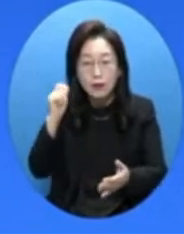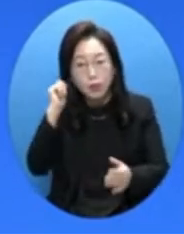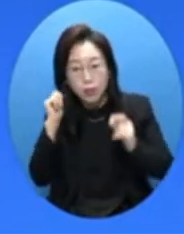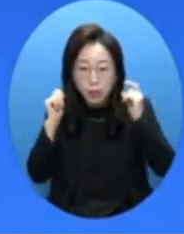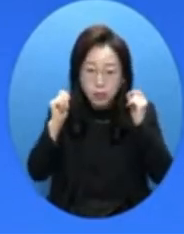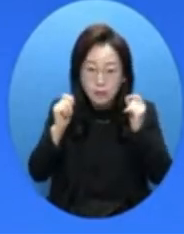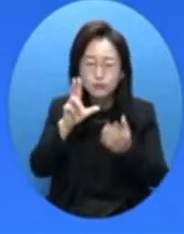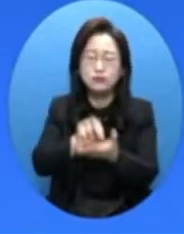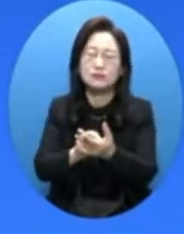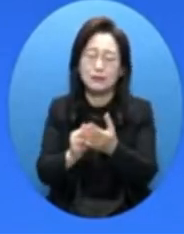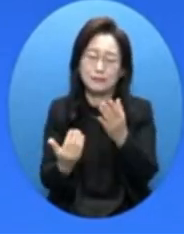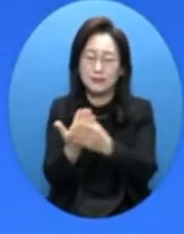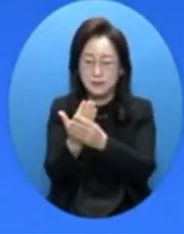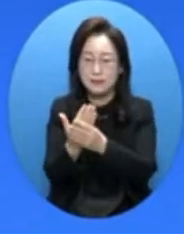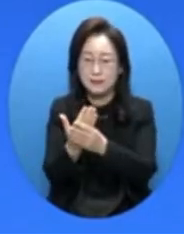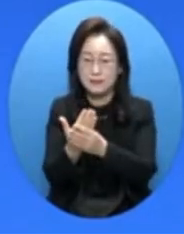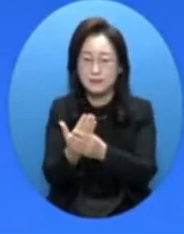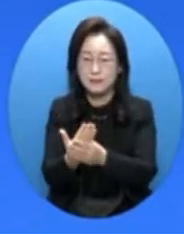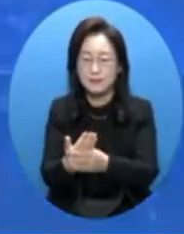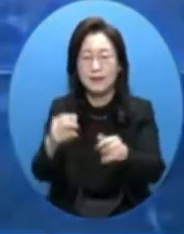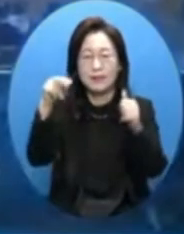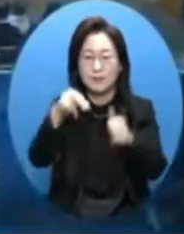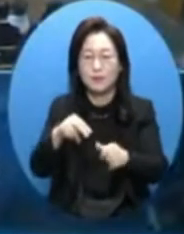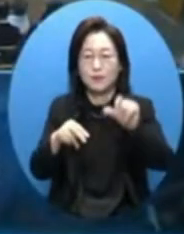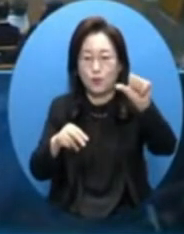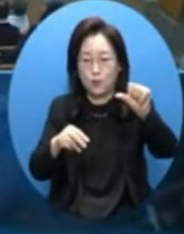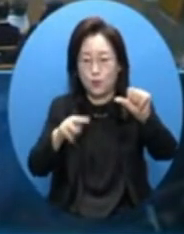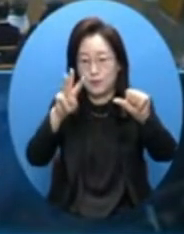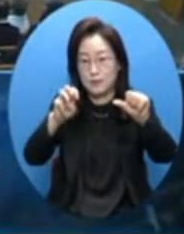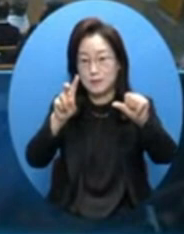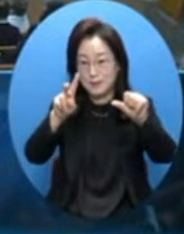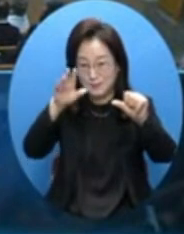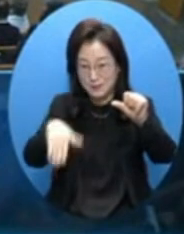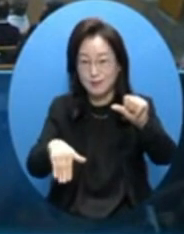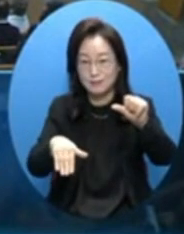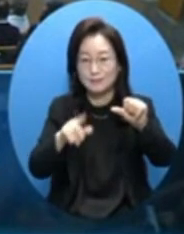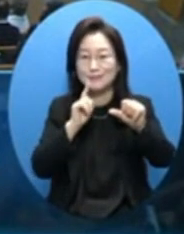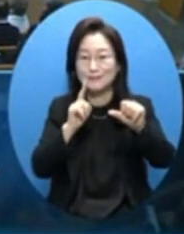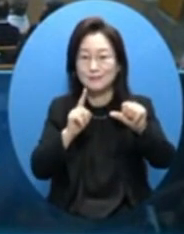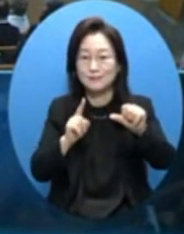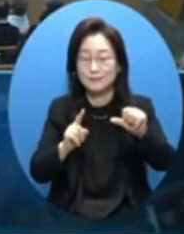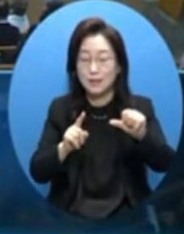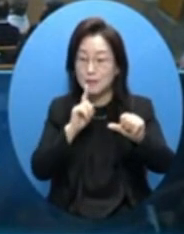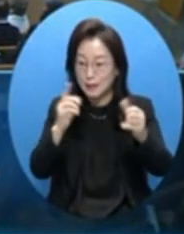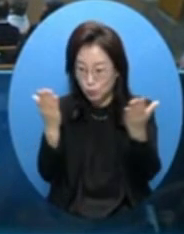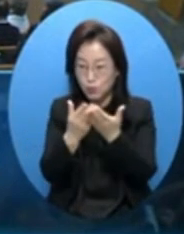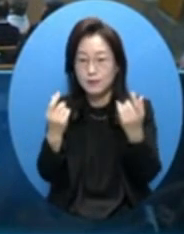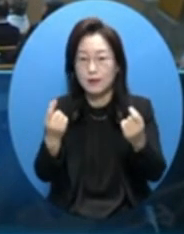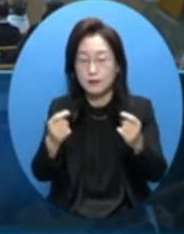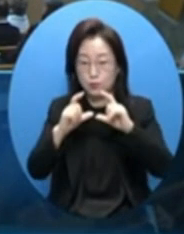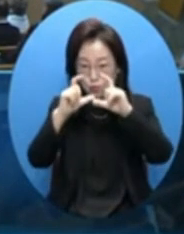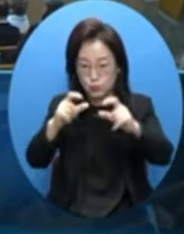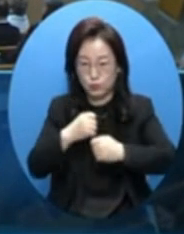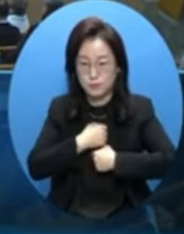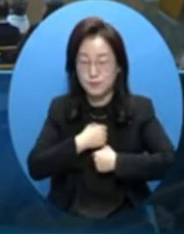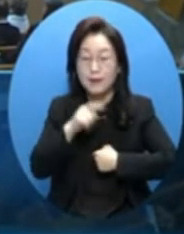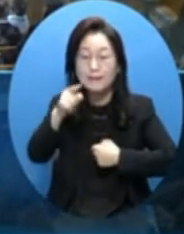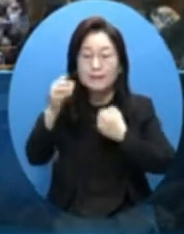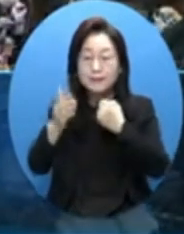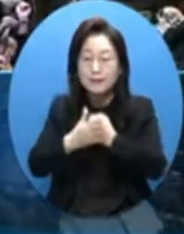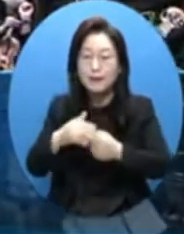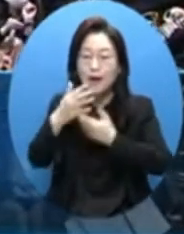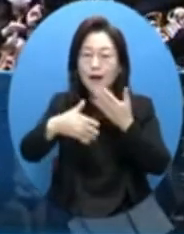때문에 문제가 생겨나는 것입니다 신명기 5장 31절 34절에도 똑같이 이와 같은 경고를 하고 있습니다 그런즉